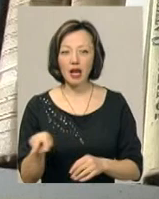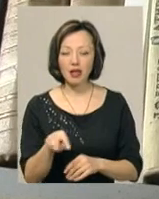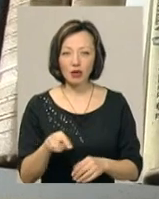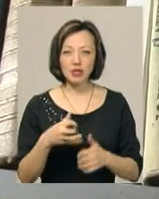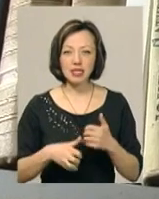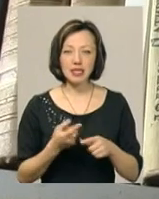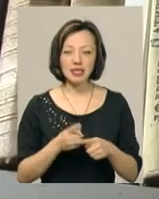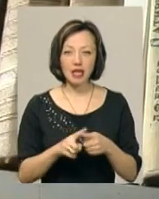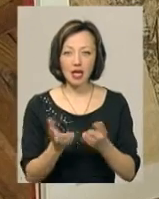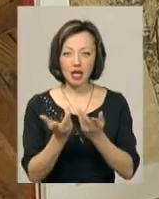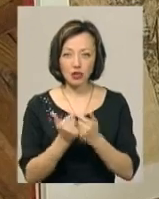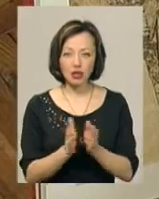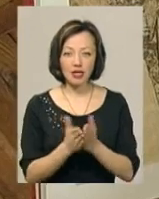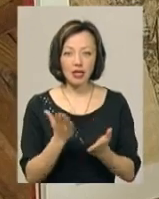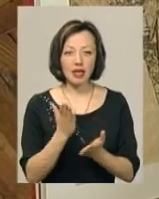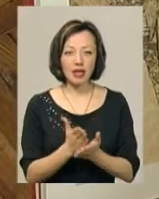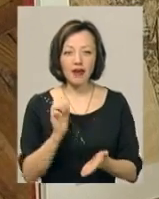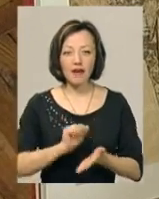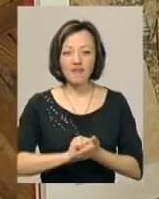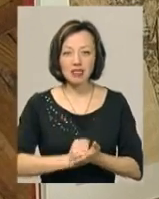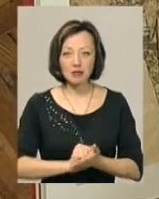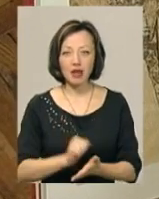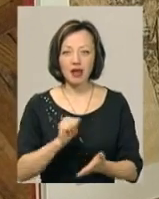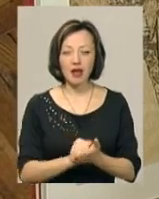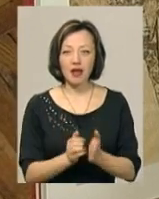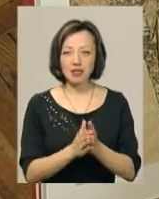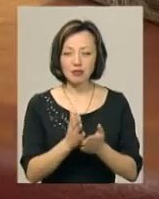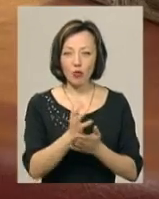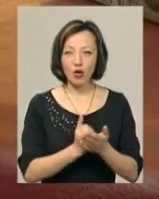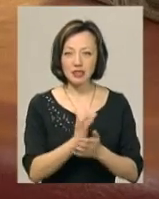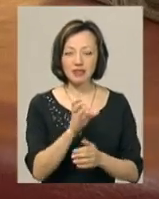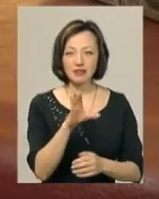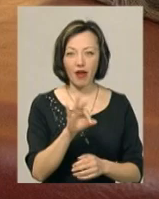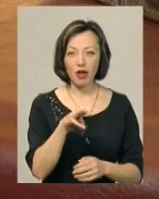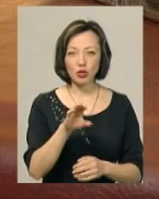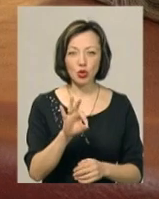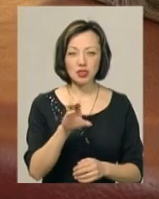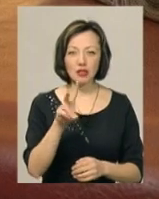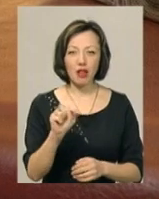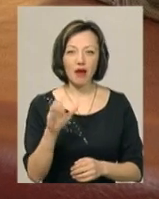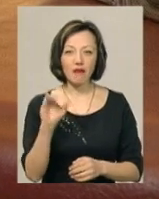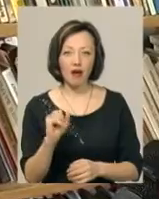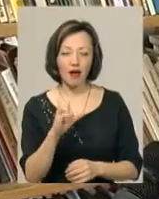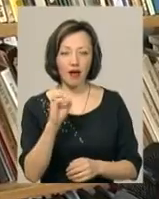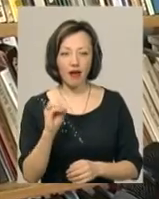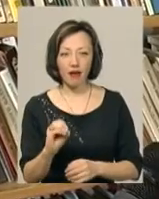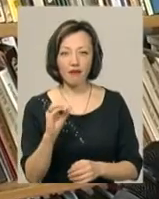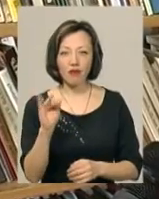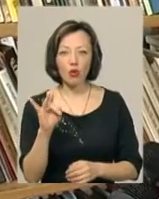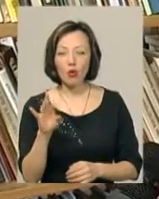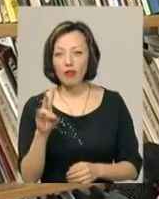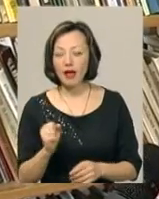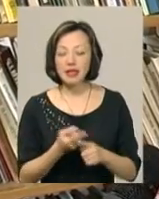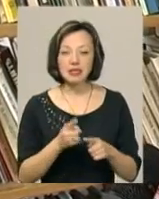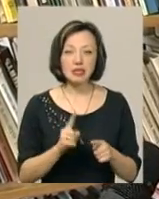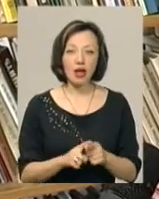Серед цієї кількості книг є факсимільне видання і зборника Святослава та сорокатомний словник Брокгауза і Ефрона. Це